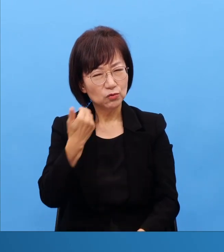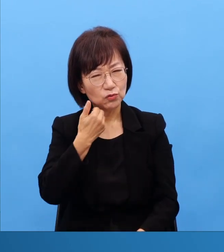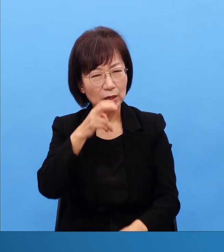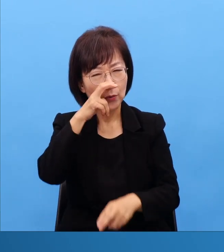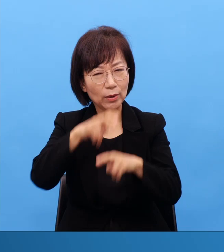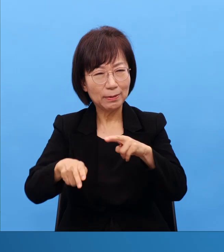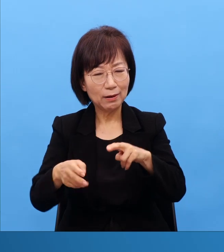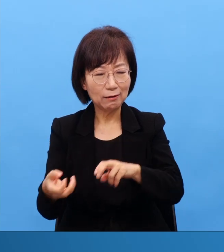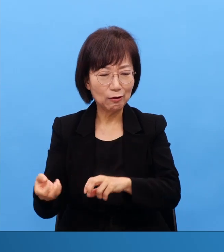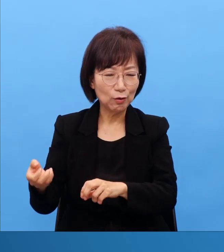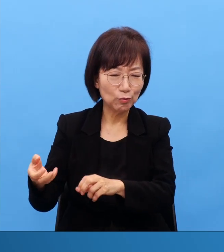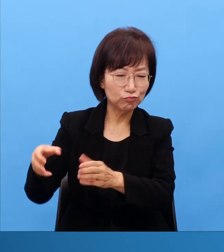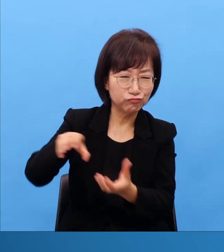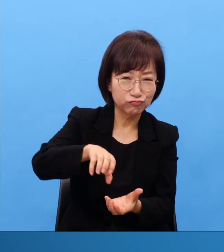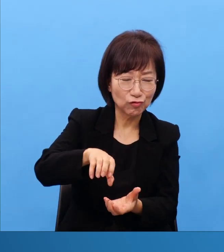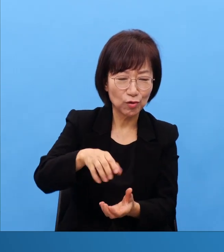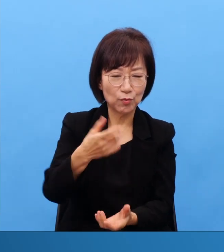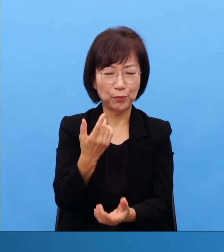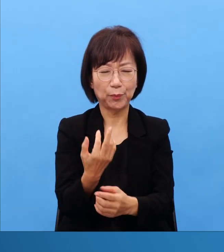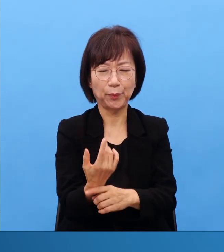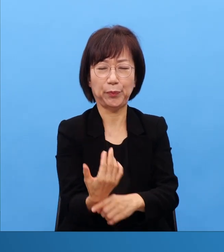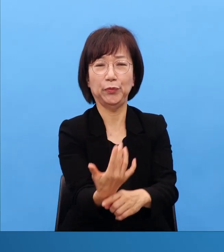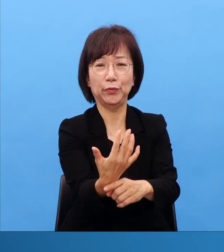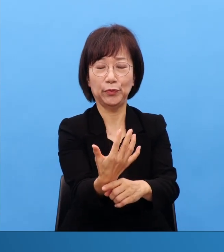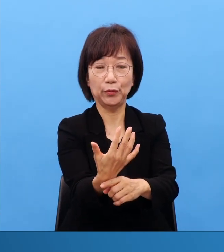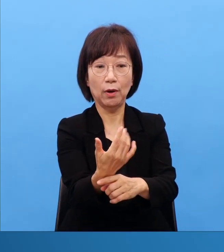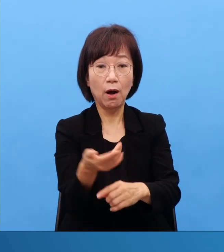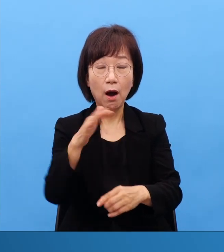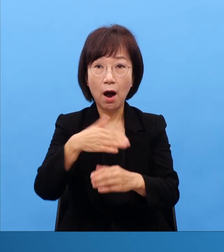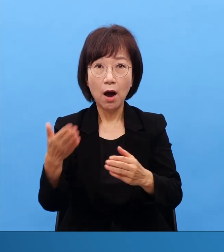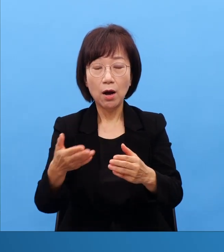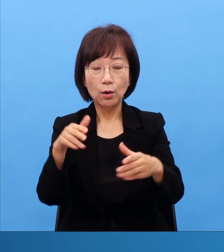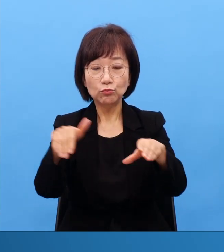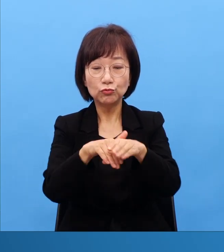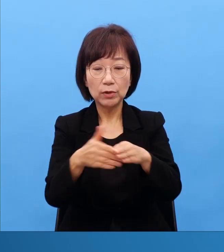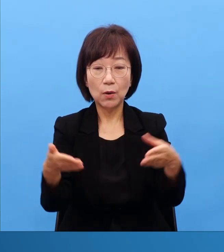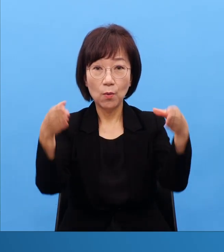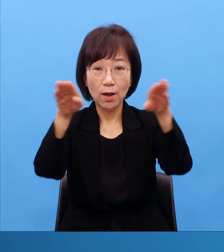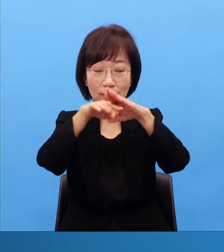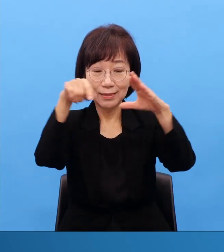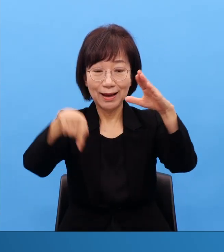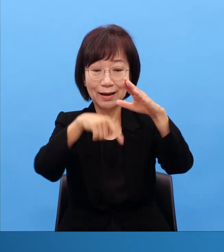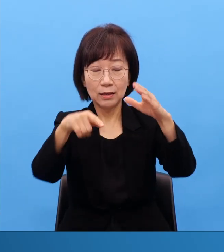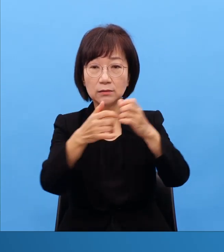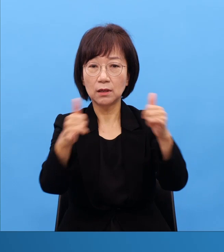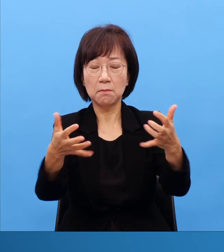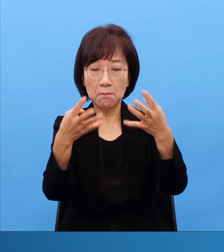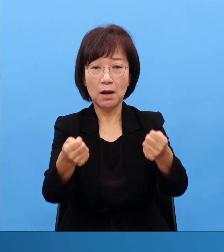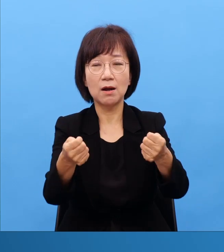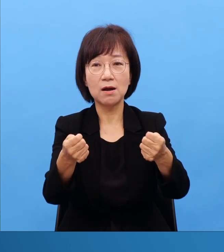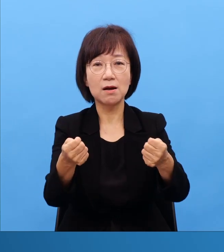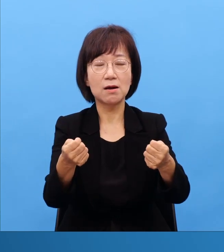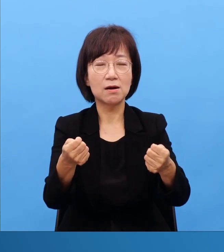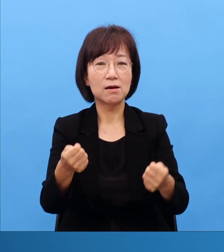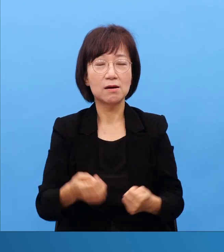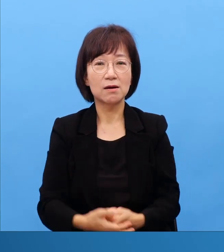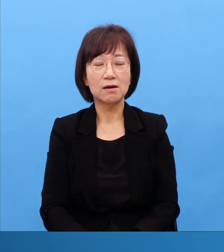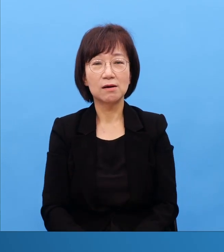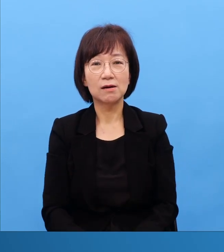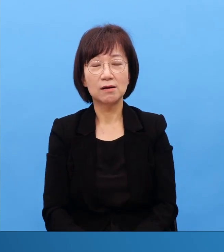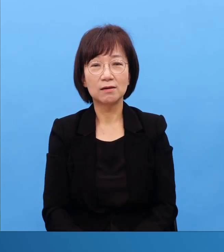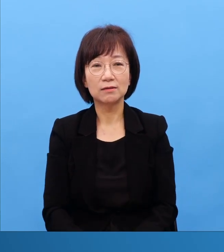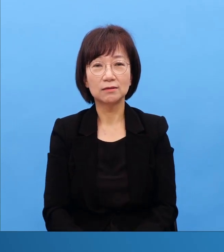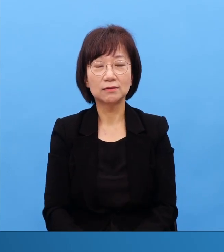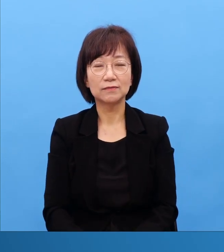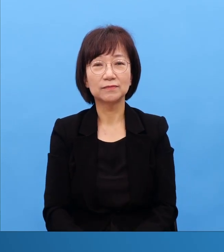불 붙였는데 안에는 사람 많이 있단 말이에요. And somebody had actually poured gasoline and they had lit it on fire, but there were so many people inside